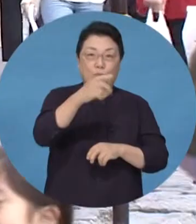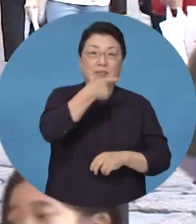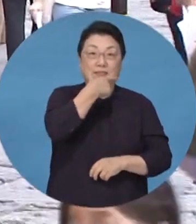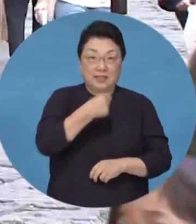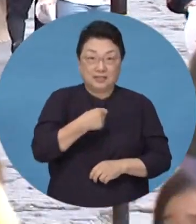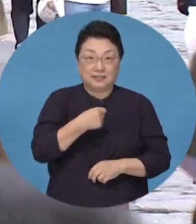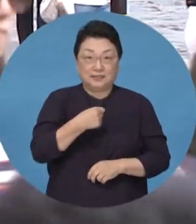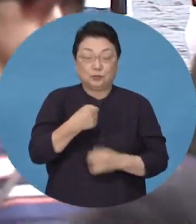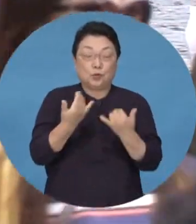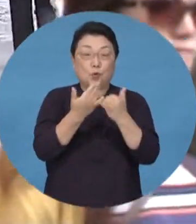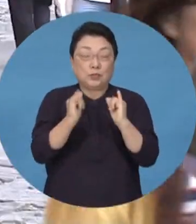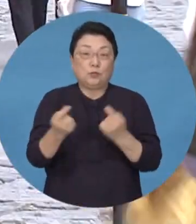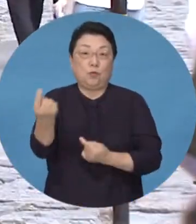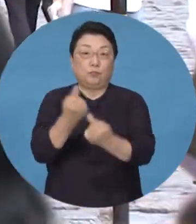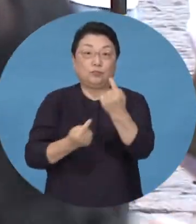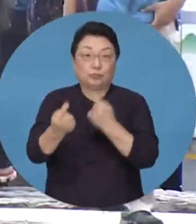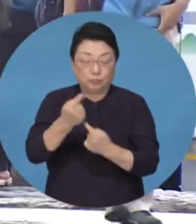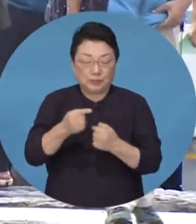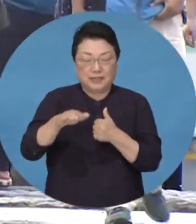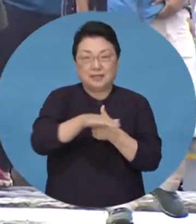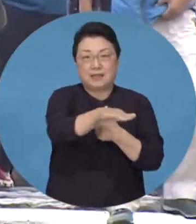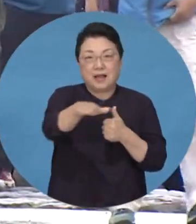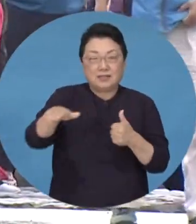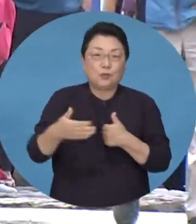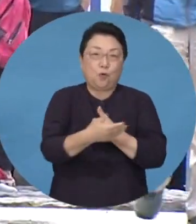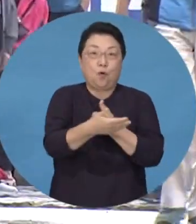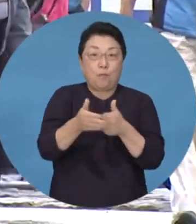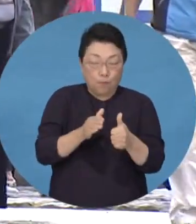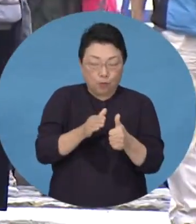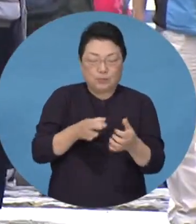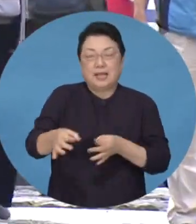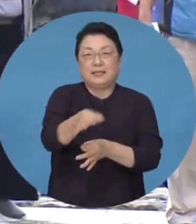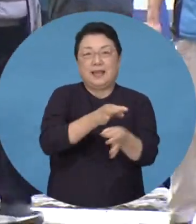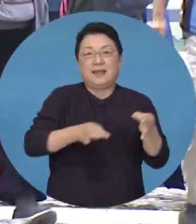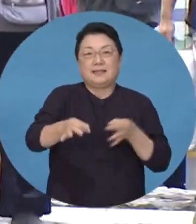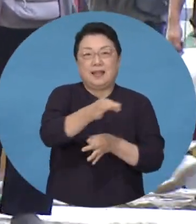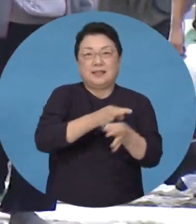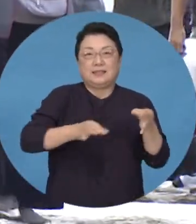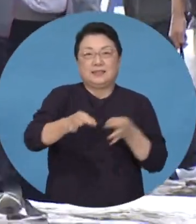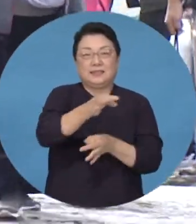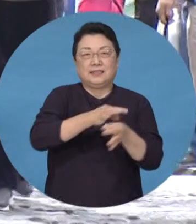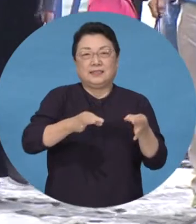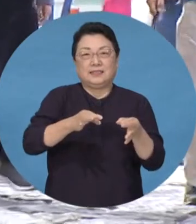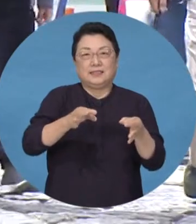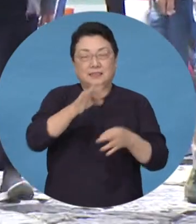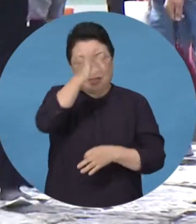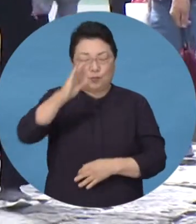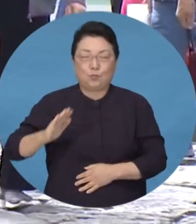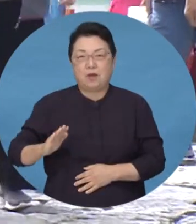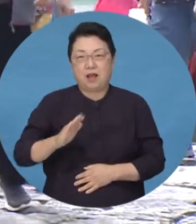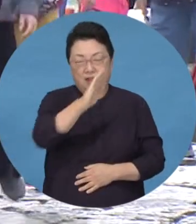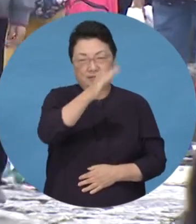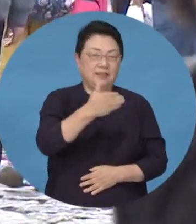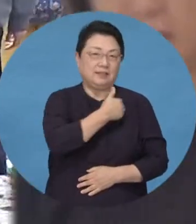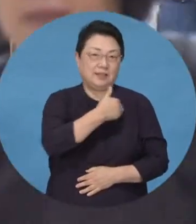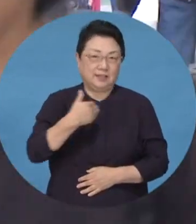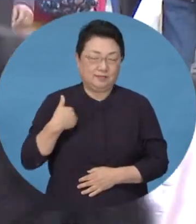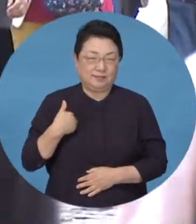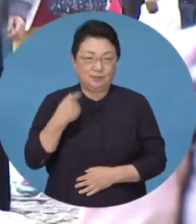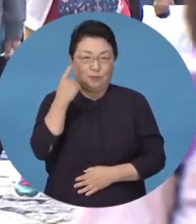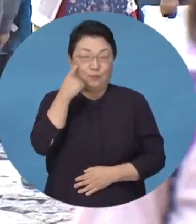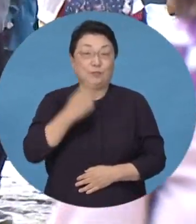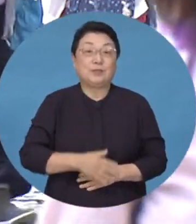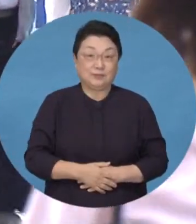そうすることでですね環境保全にも経済まあ観光業の発展にも役立つに違いないと